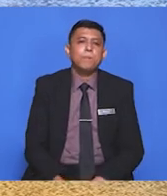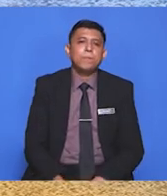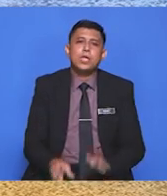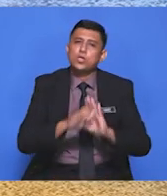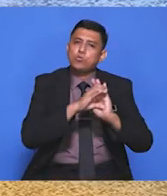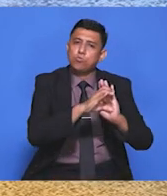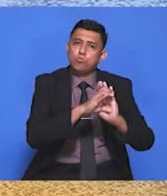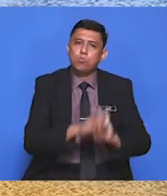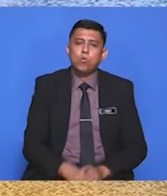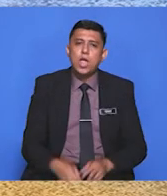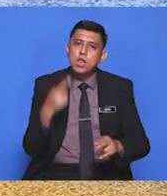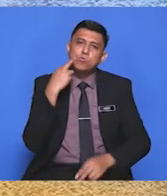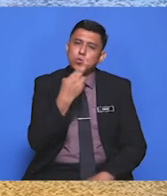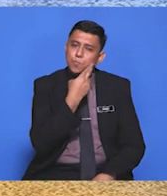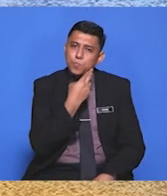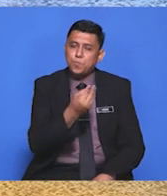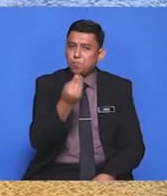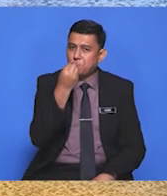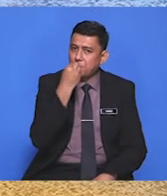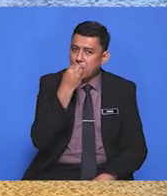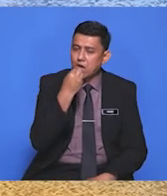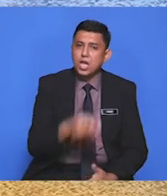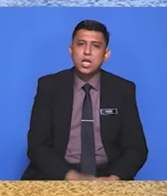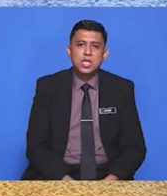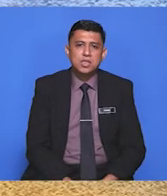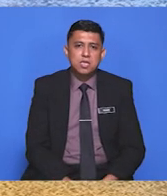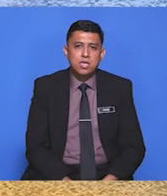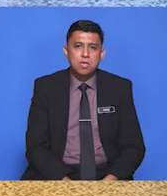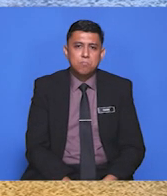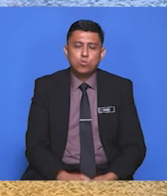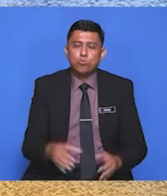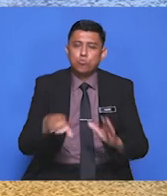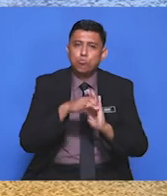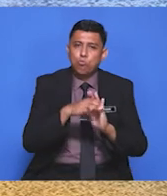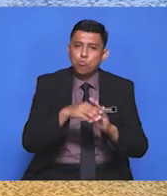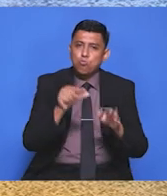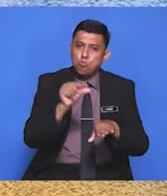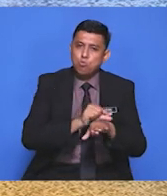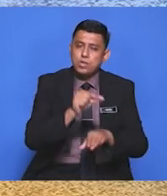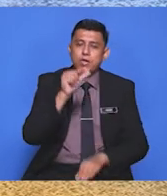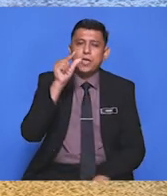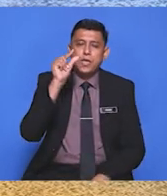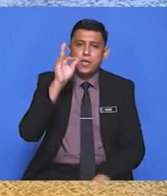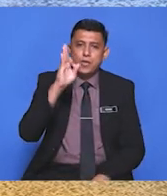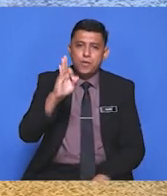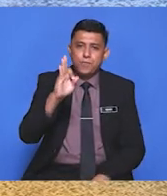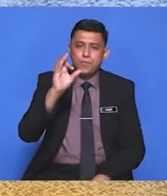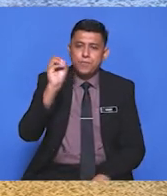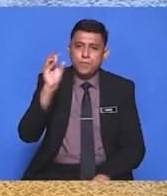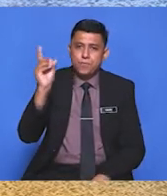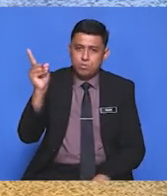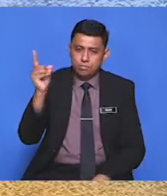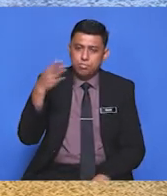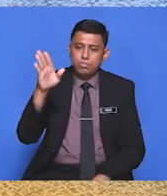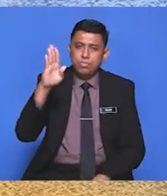Contohnya, restoran yang menyediakan talian khidmat pelanggan dan menggunakan laman sosial